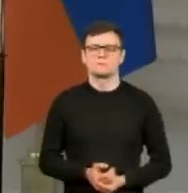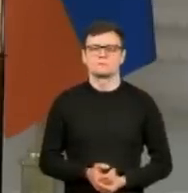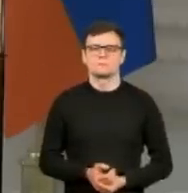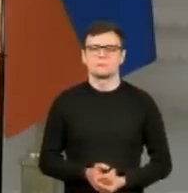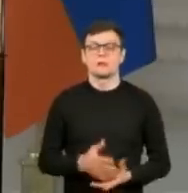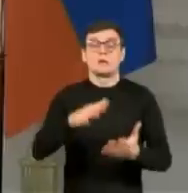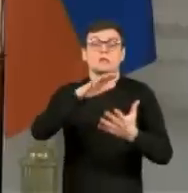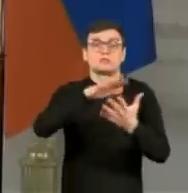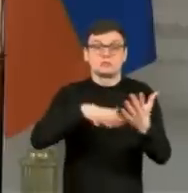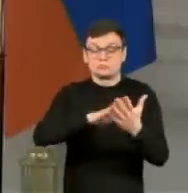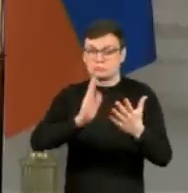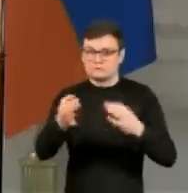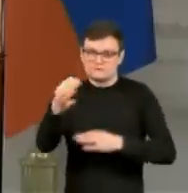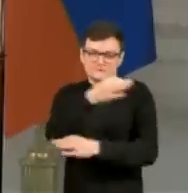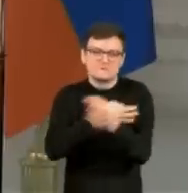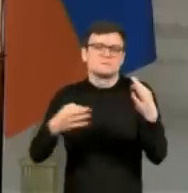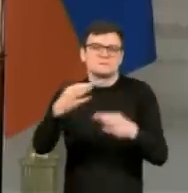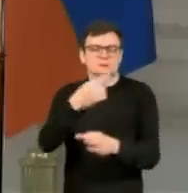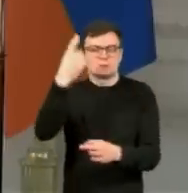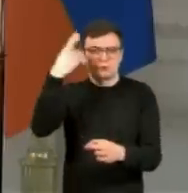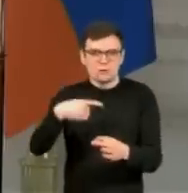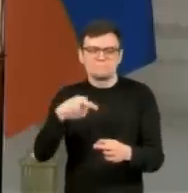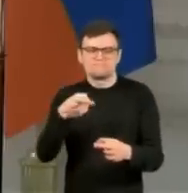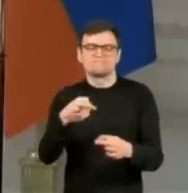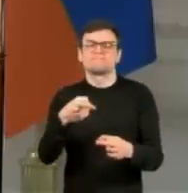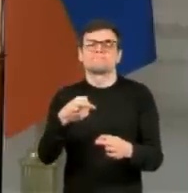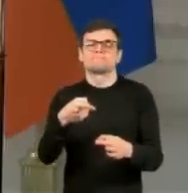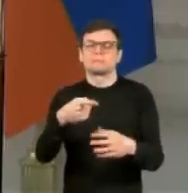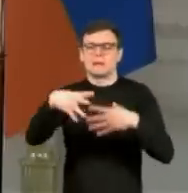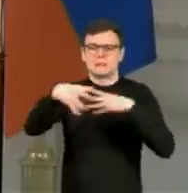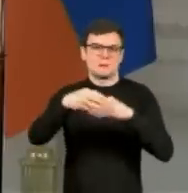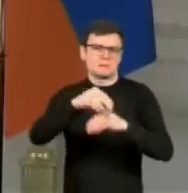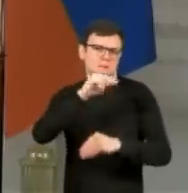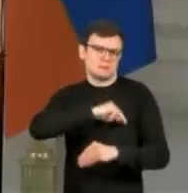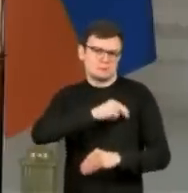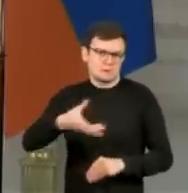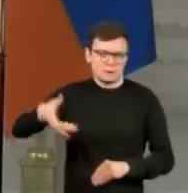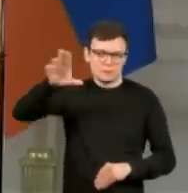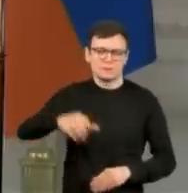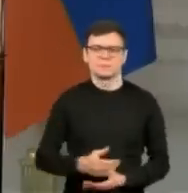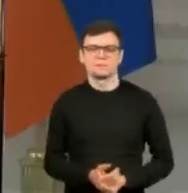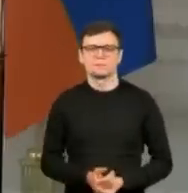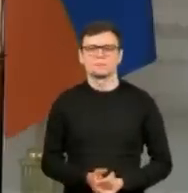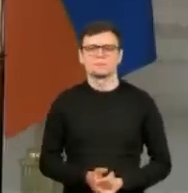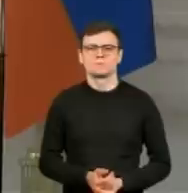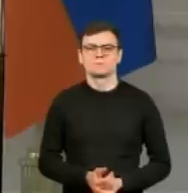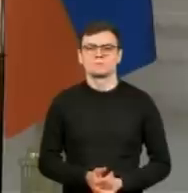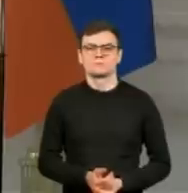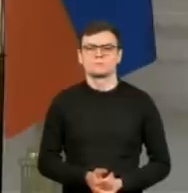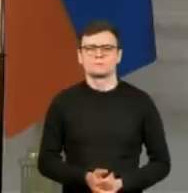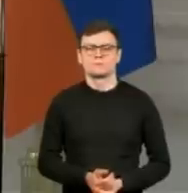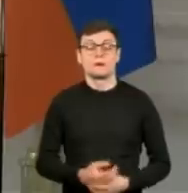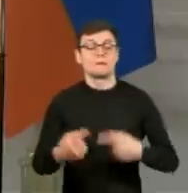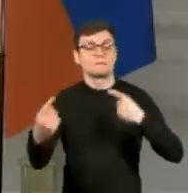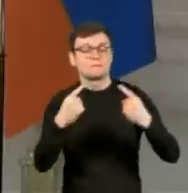tą pačią dvasę, siekiant toliau gilinti daugiadisciplininį bendradarbiavimą. Kalbėjome apie Armėnijos ir